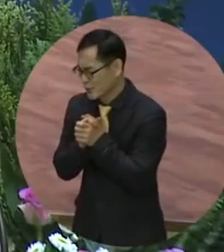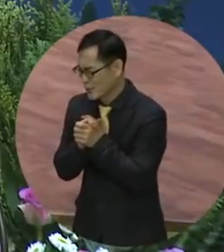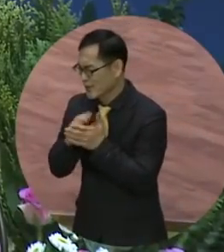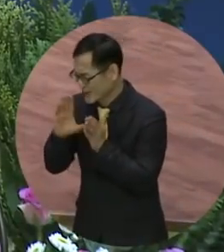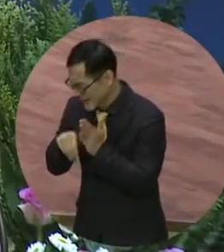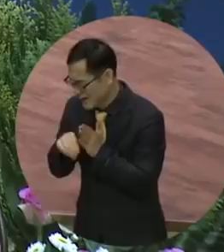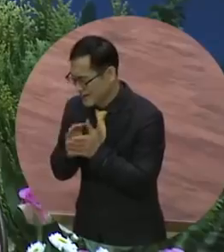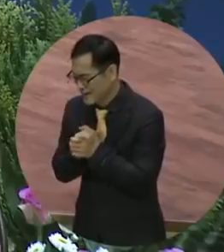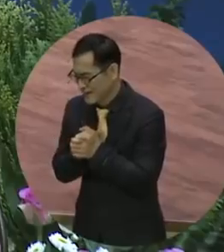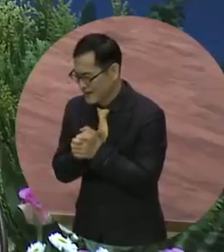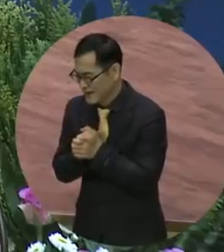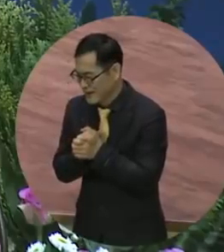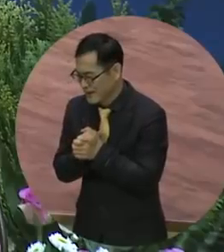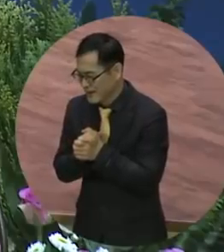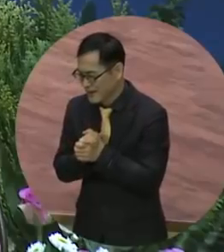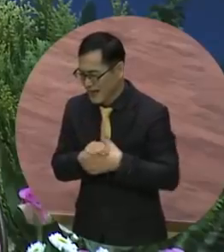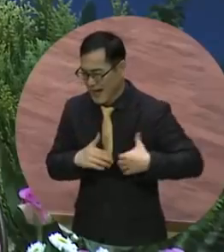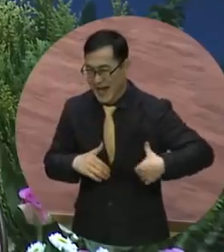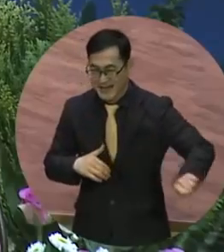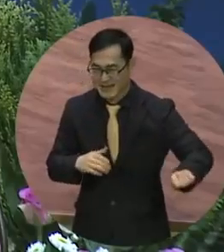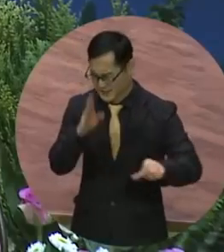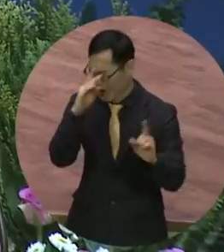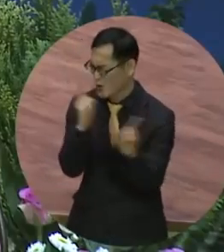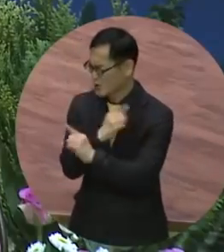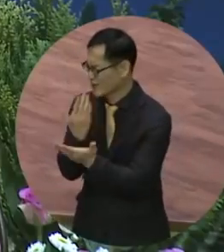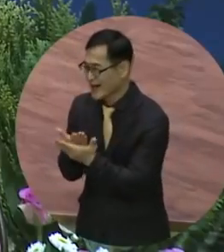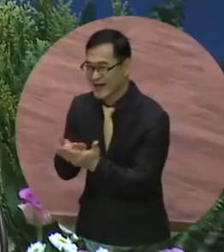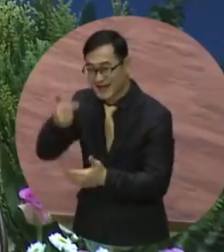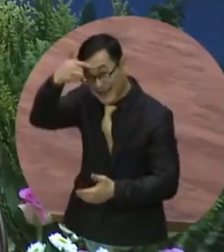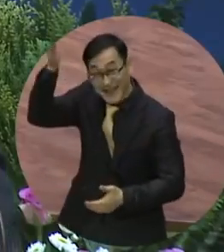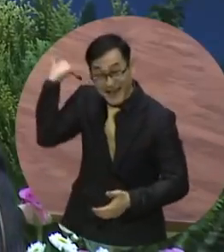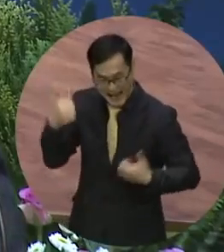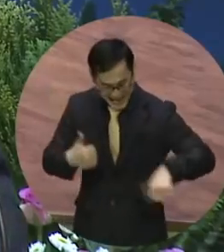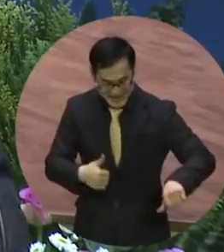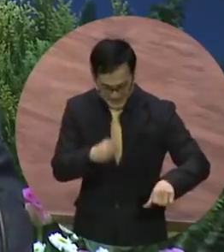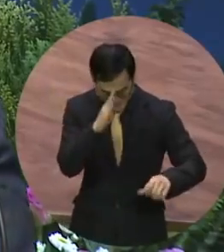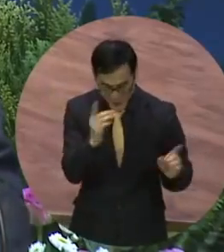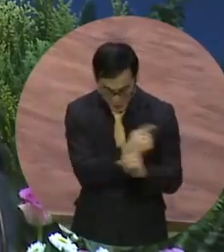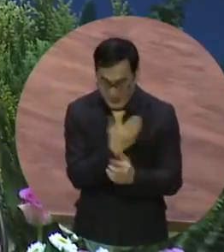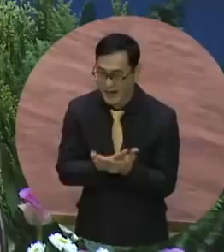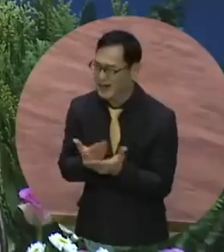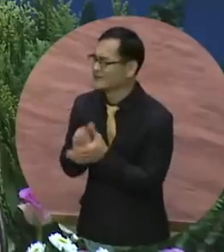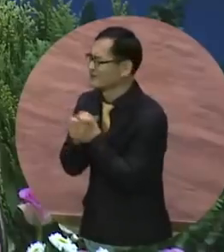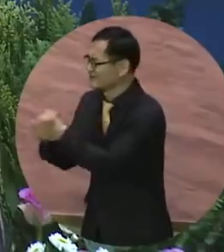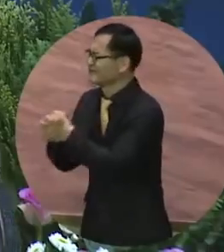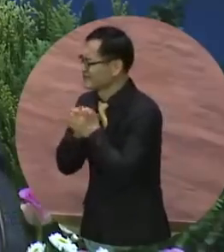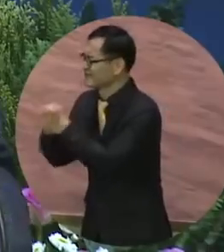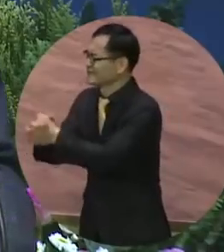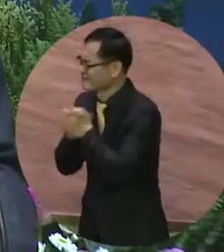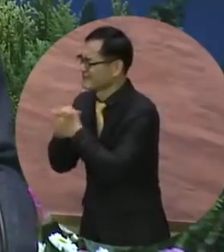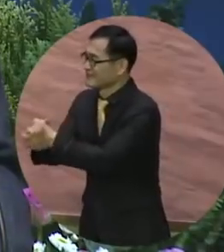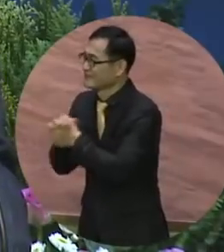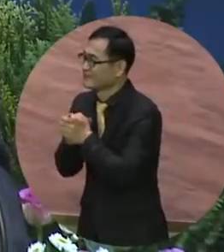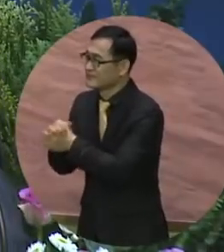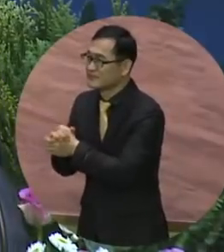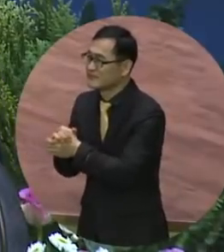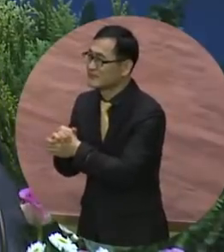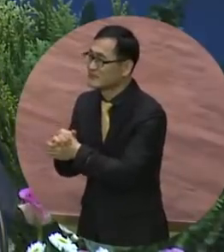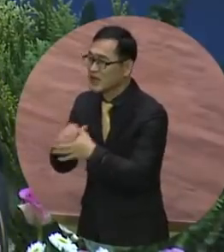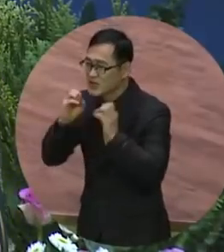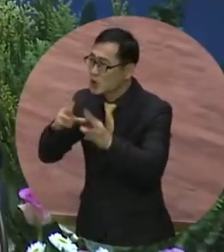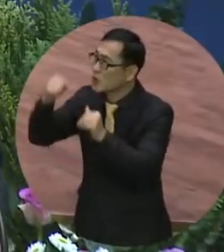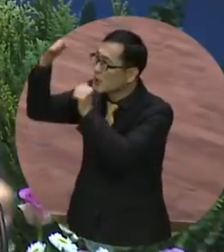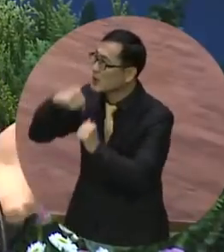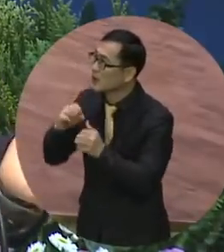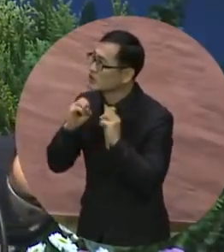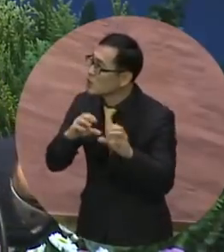있는데 아들 병 고쳐달라고 기도하는데 청년대 기도하는데 전도해라. 아이고, 전도를 해봐서 해야지.